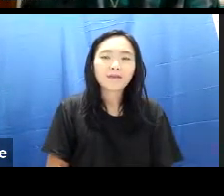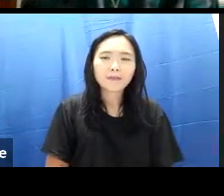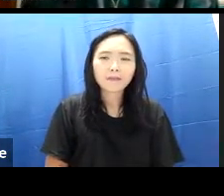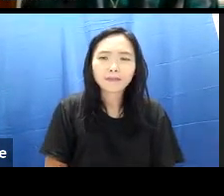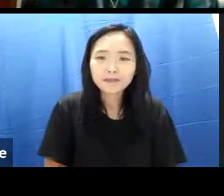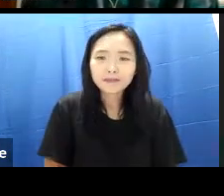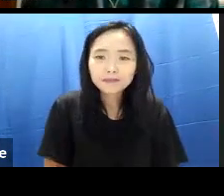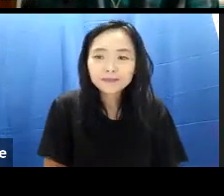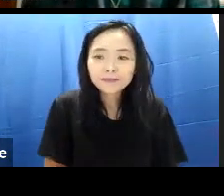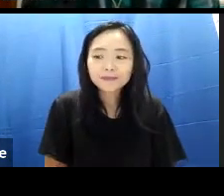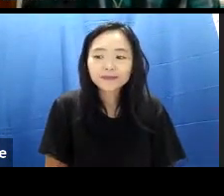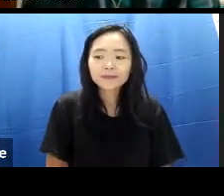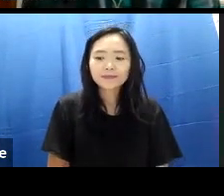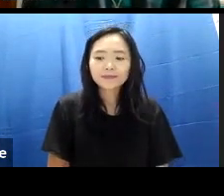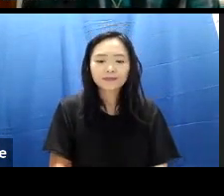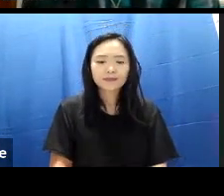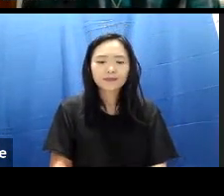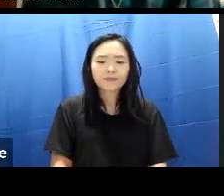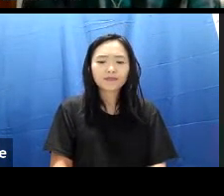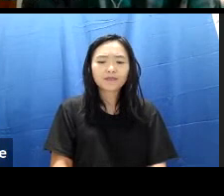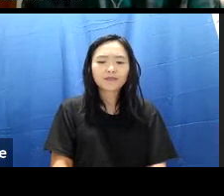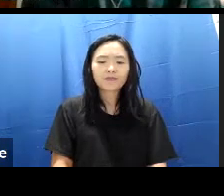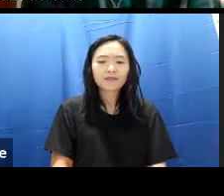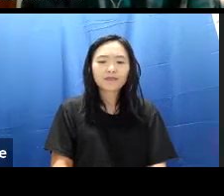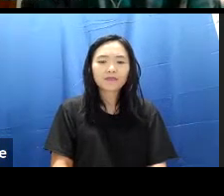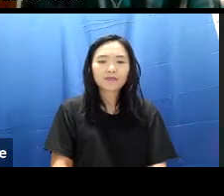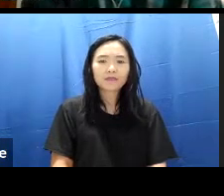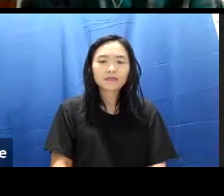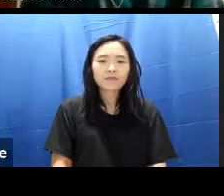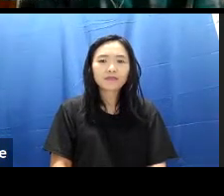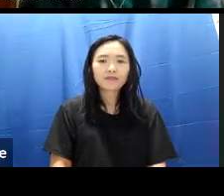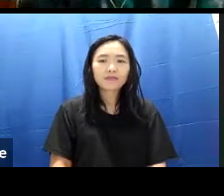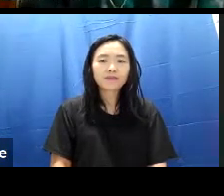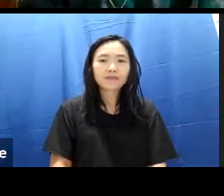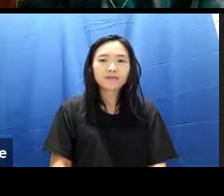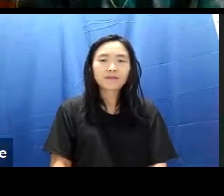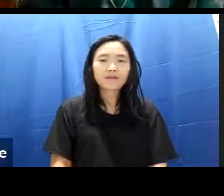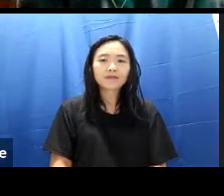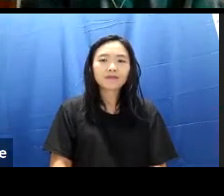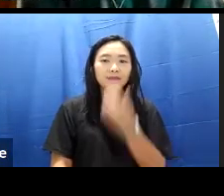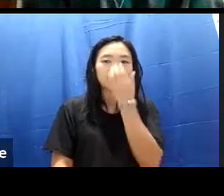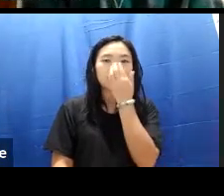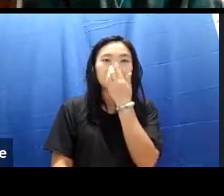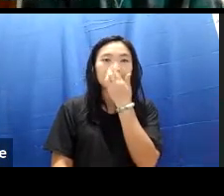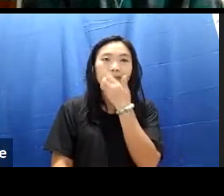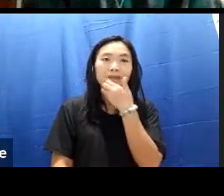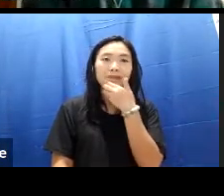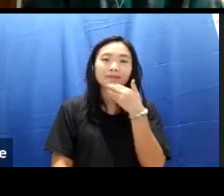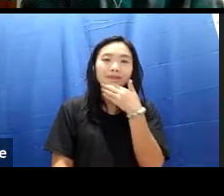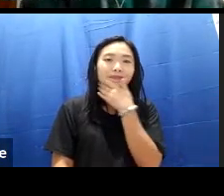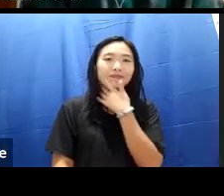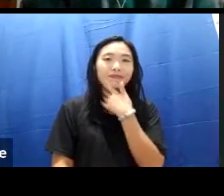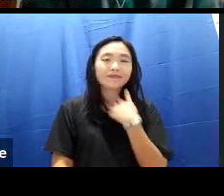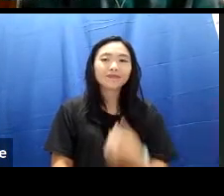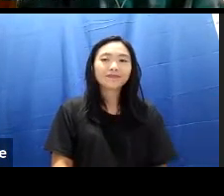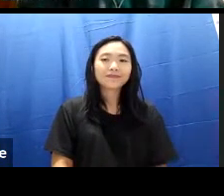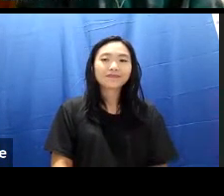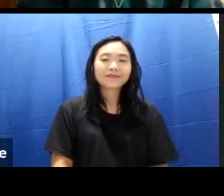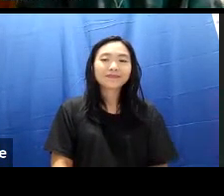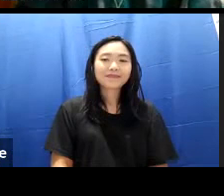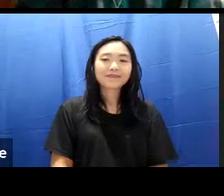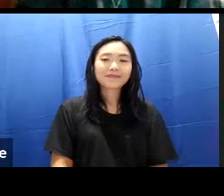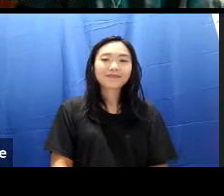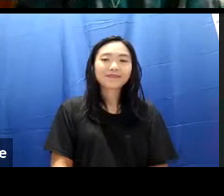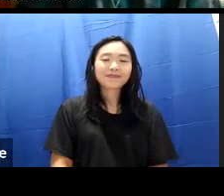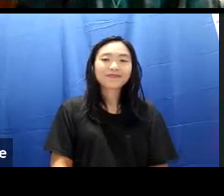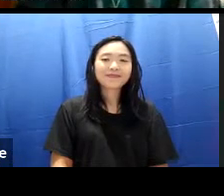juga Mbak Intan gitu. Mbak Diana, maaf, suaranya kurang keras. Keras. Ya. Sorry, harus deket nih. Nah,